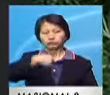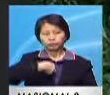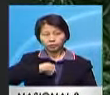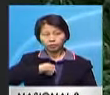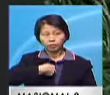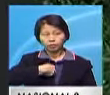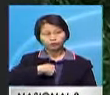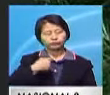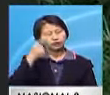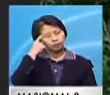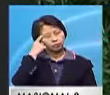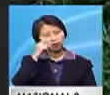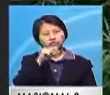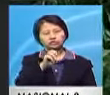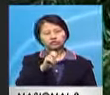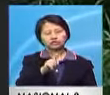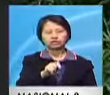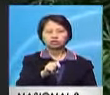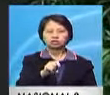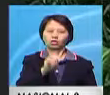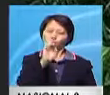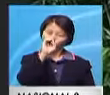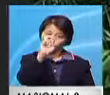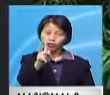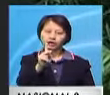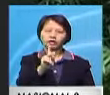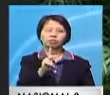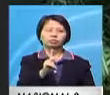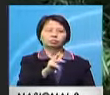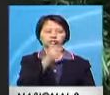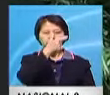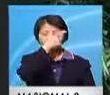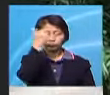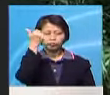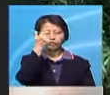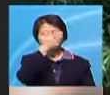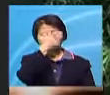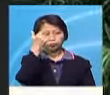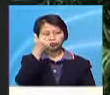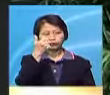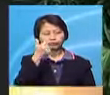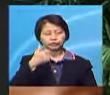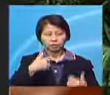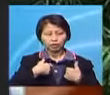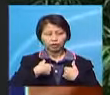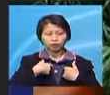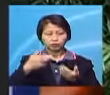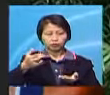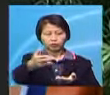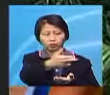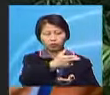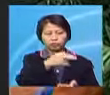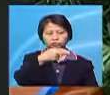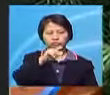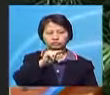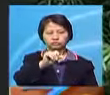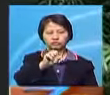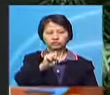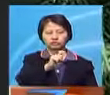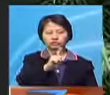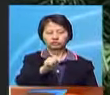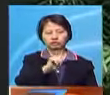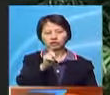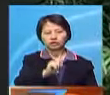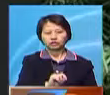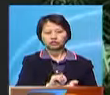think GST should be okay lah sebenarnya, sebab dia ada, yelah, hasil daripada GST pun kita tahu kan kat mana